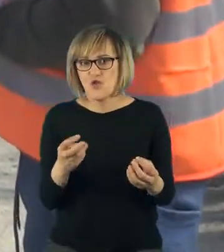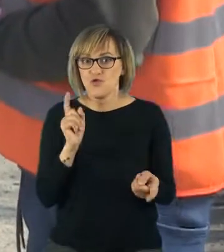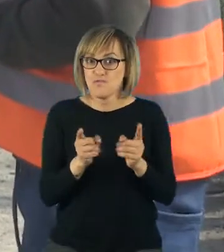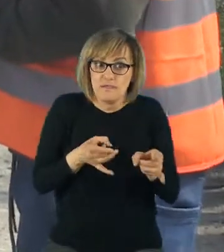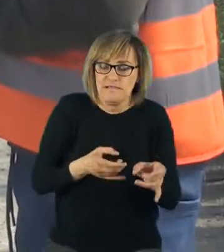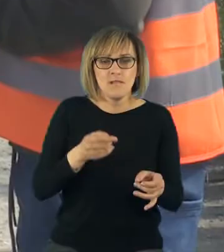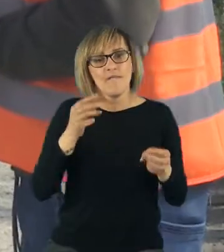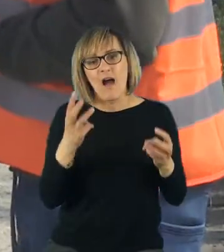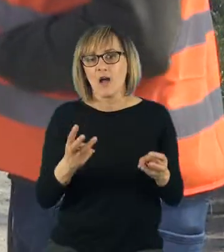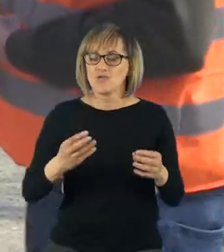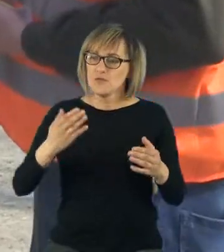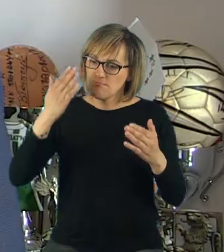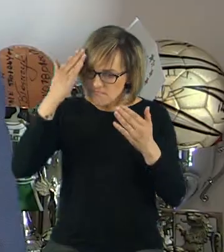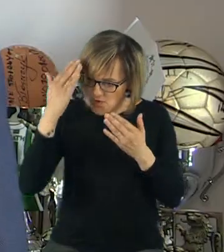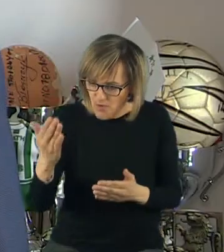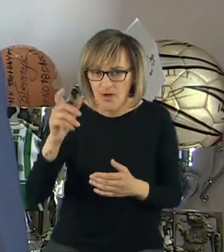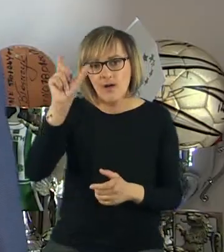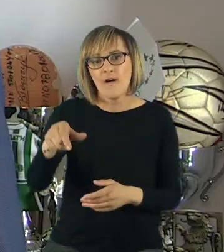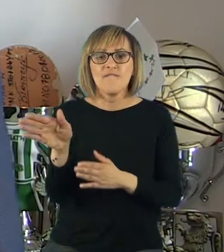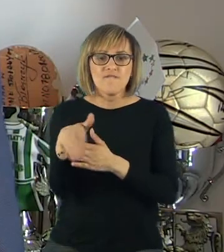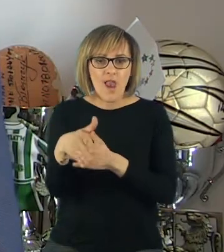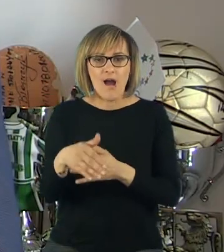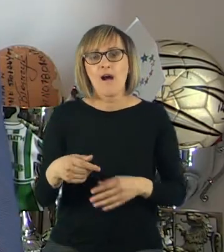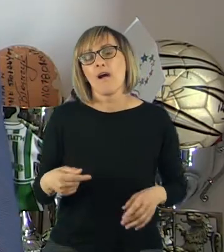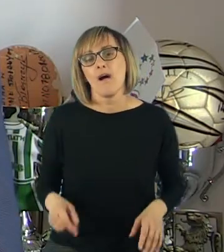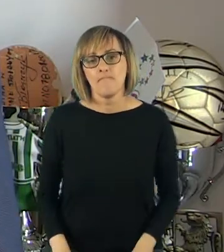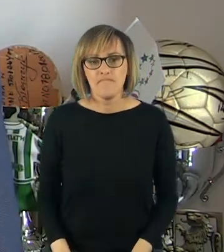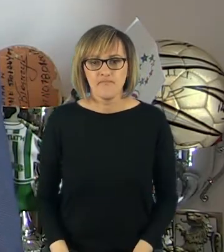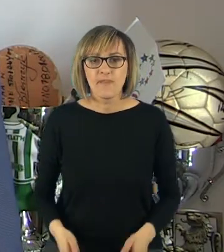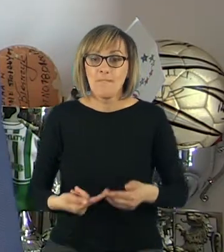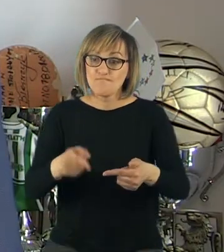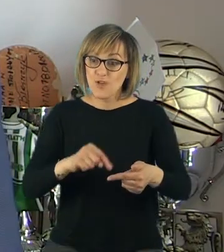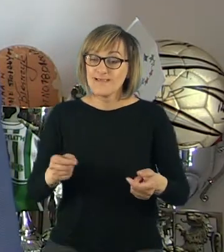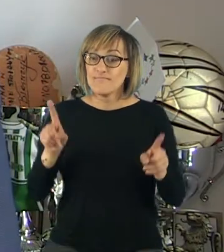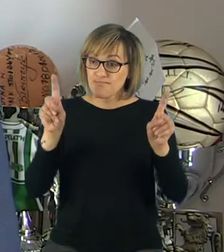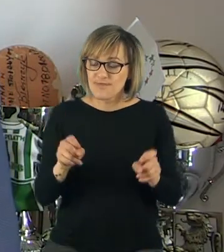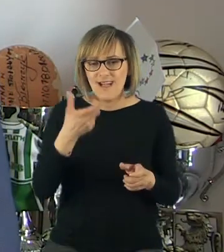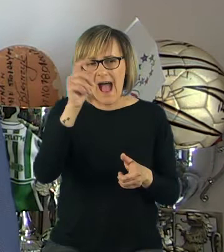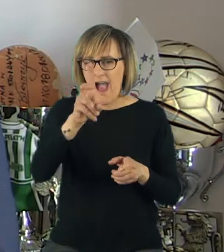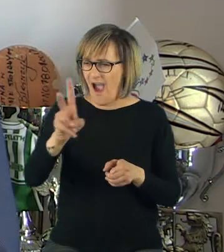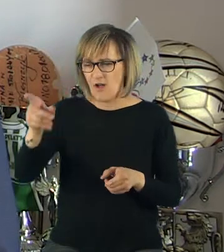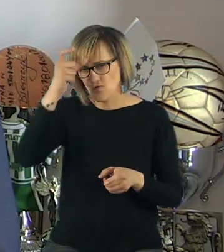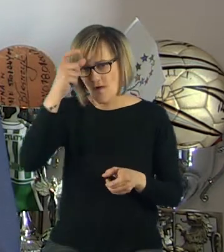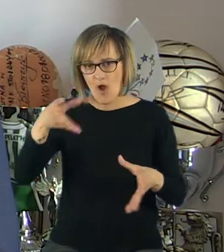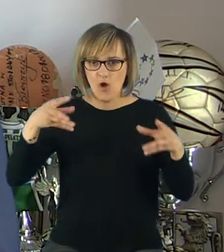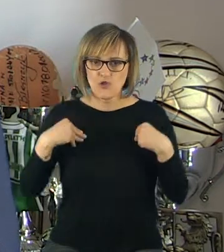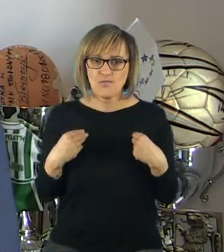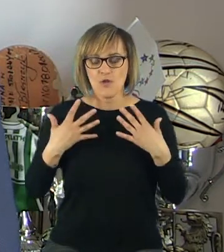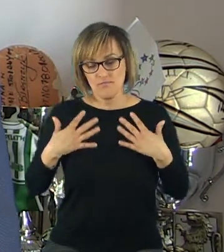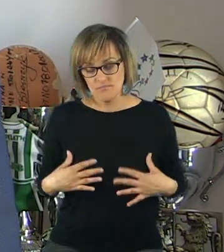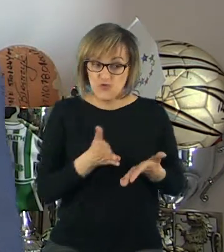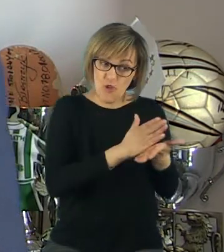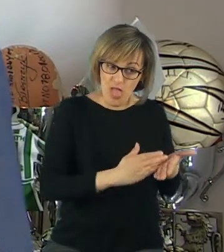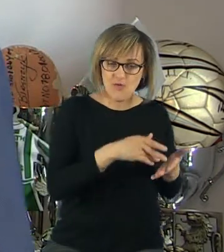oddanie hołdu fladze. Natomiast przed startem każdy otrzymuje